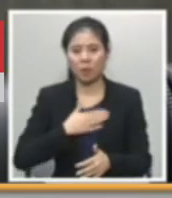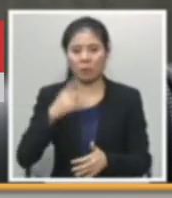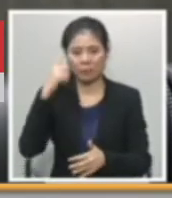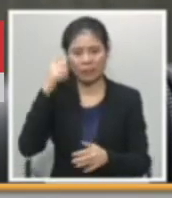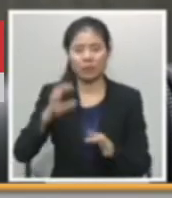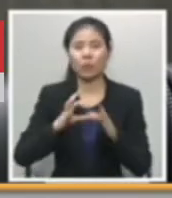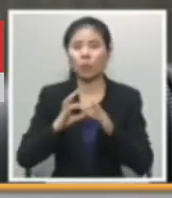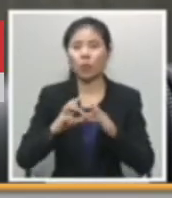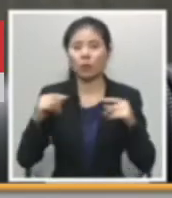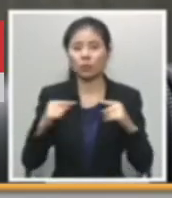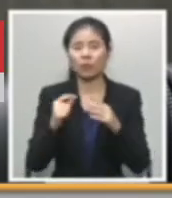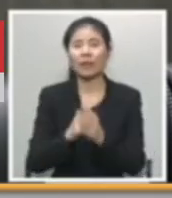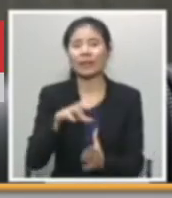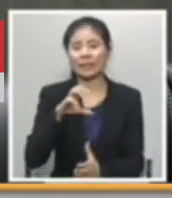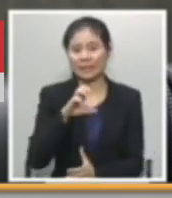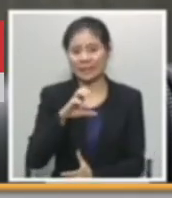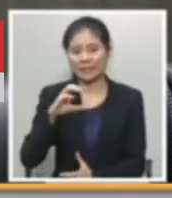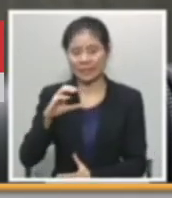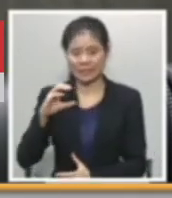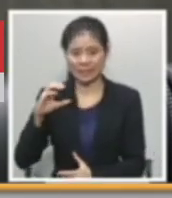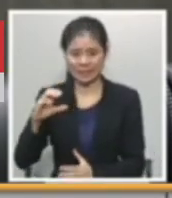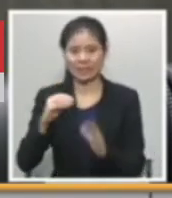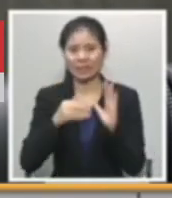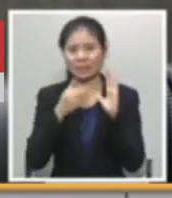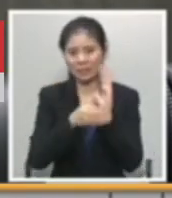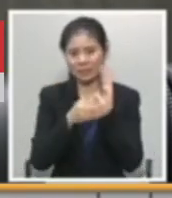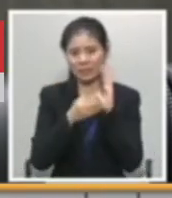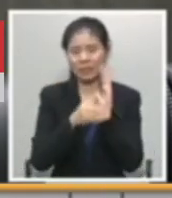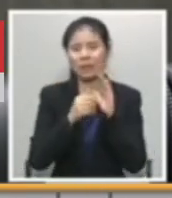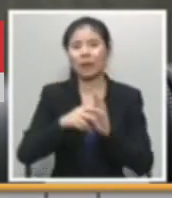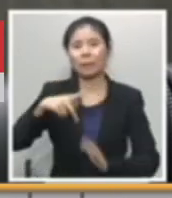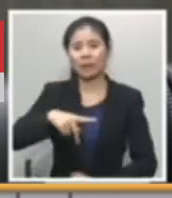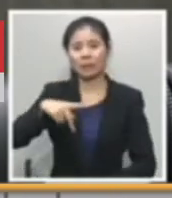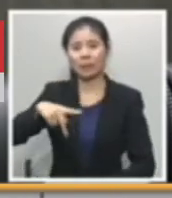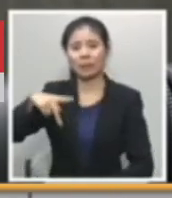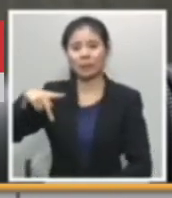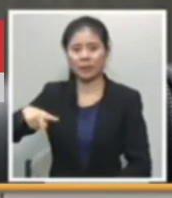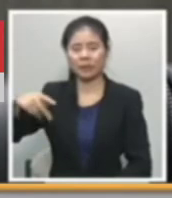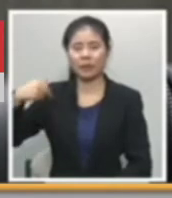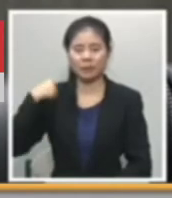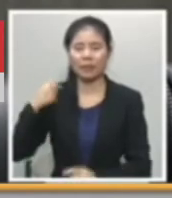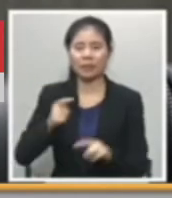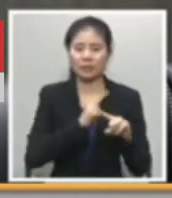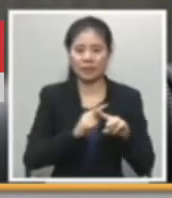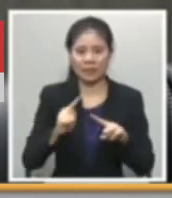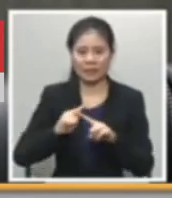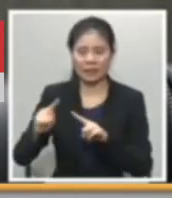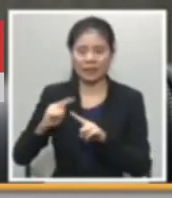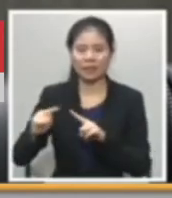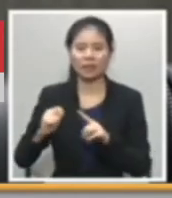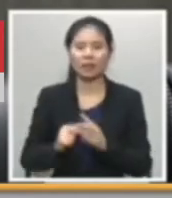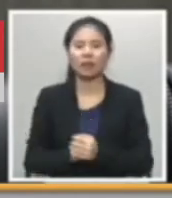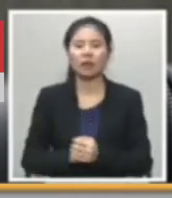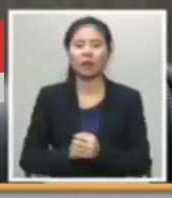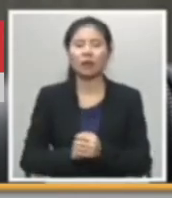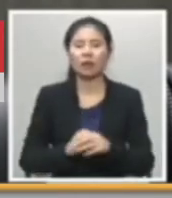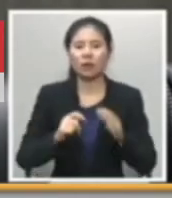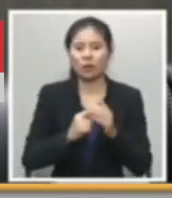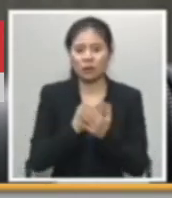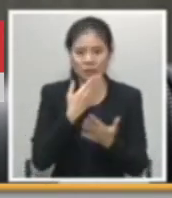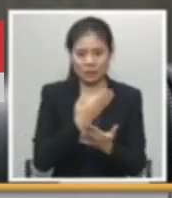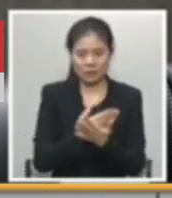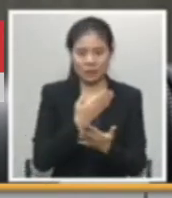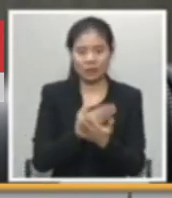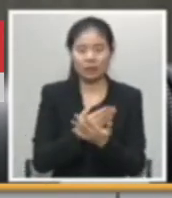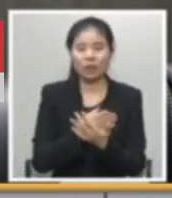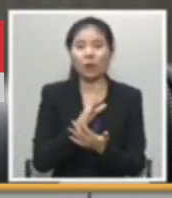ง EEC PPP มีหลายอย่างที่อาจจะตีความเป็นเงินของแผ่น